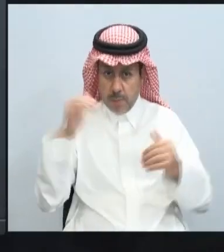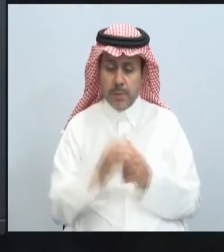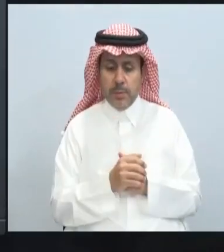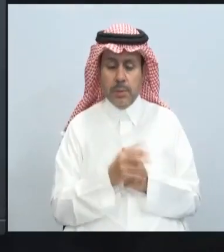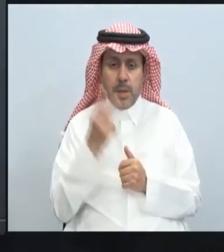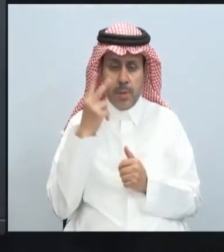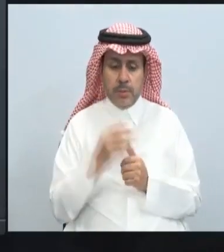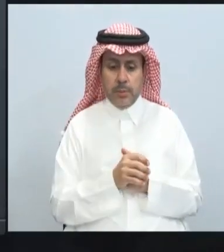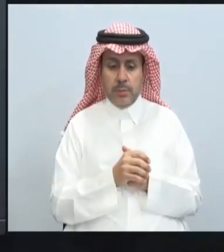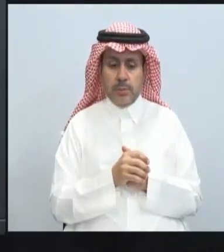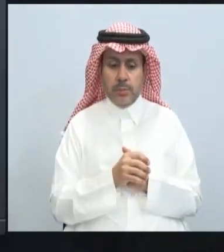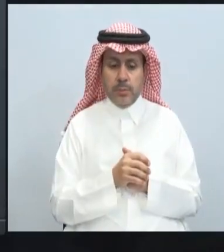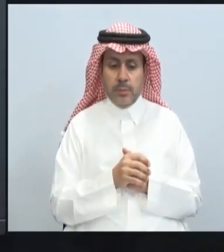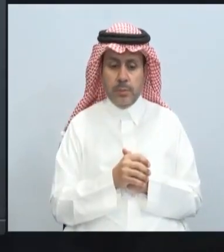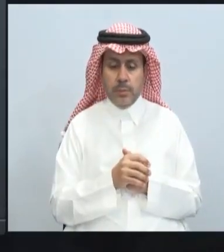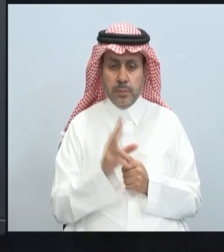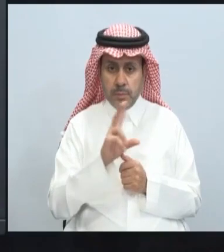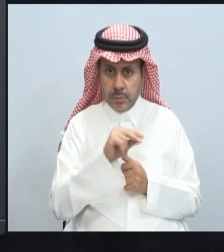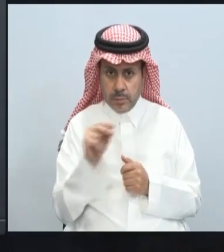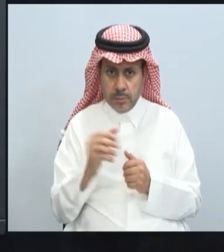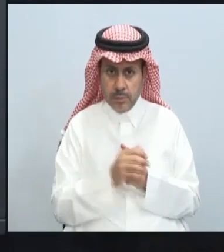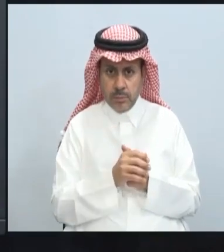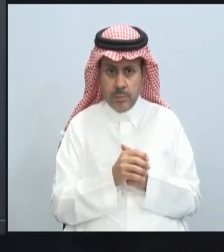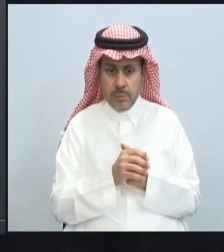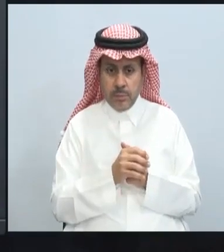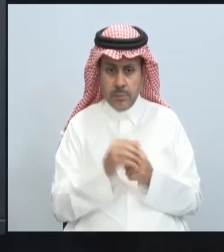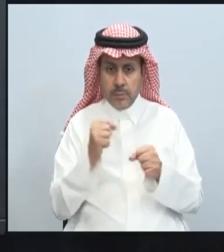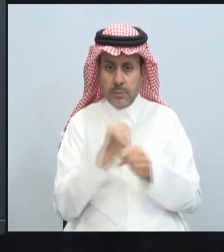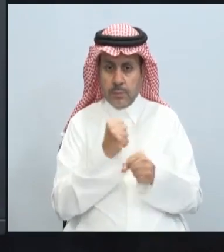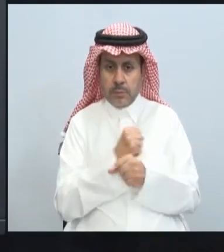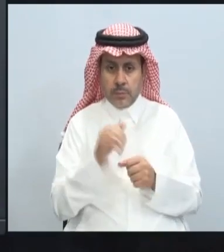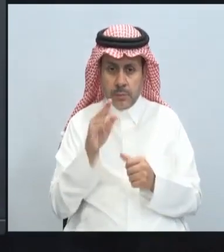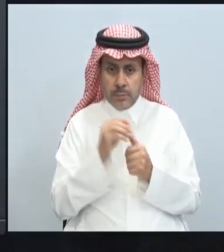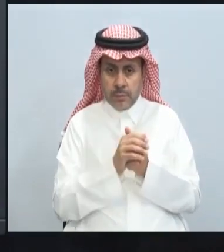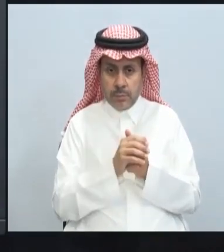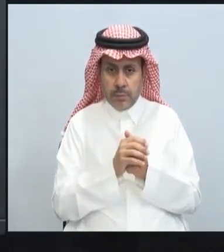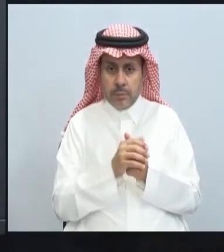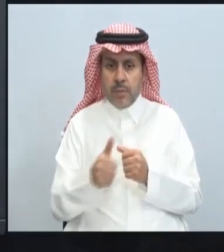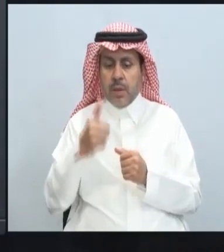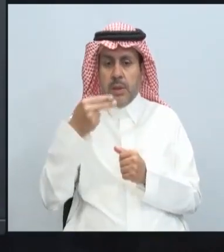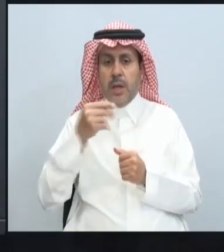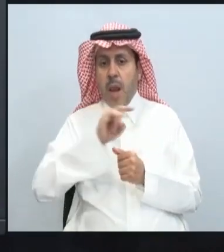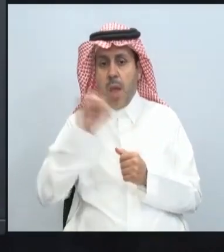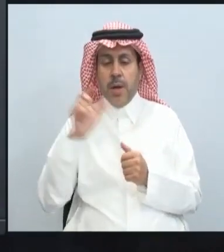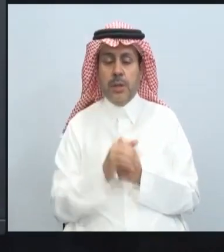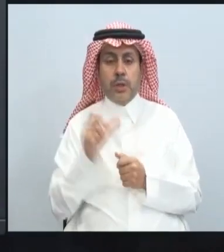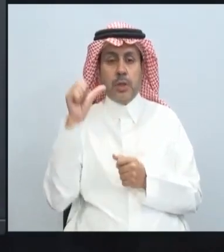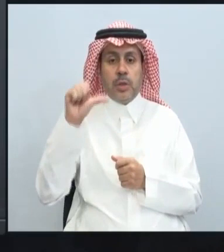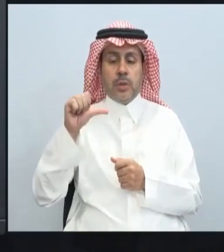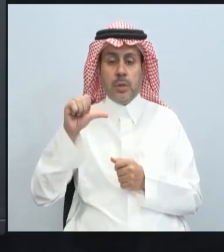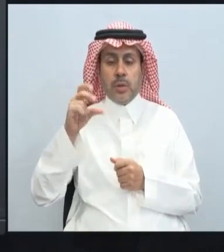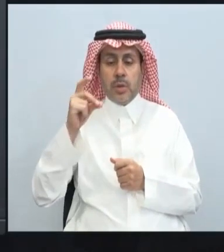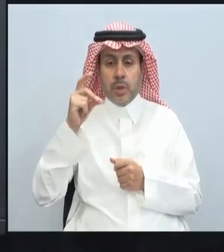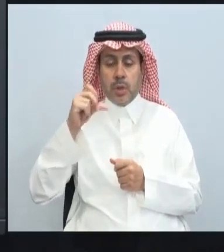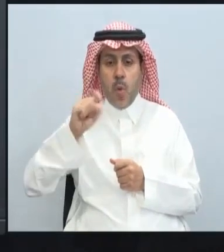الامرين مثلا من الامثله في تصرفات السلطه العامه اعلان حاله الطوارئ فهذه باعتبار الدوله